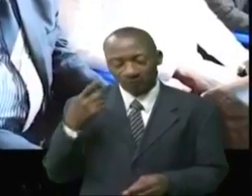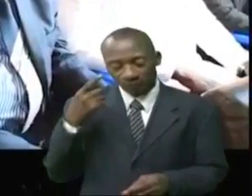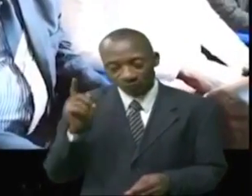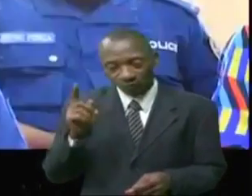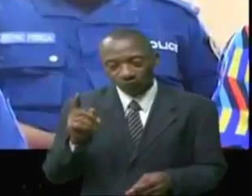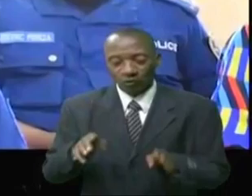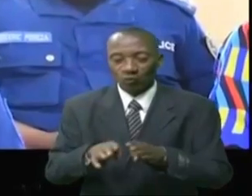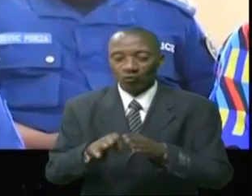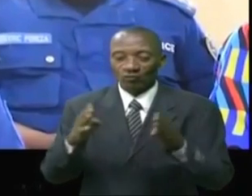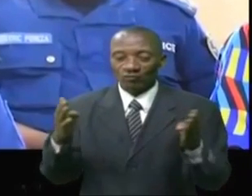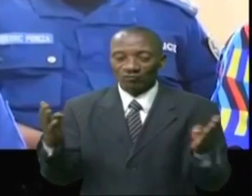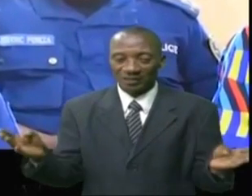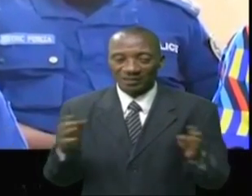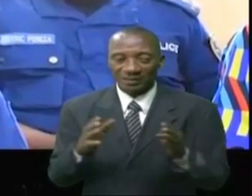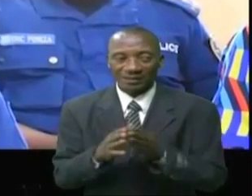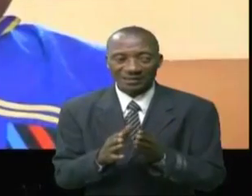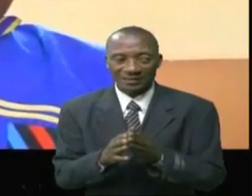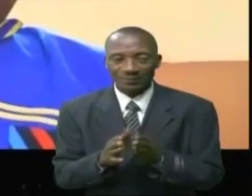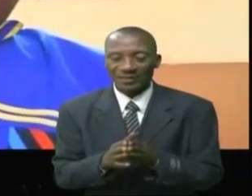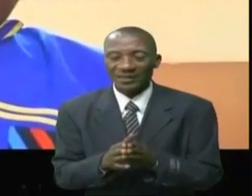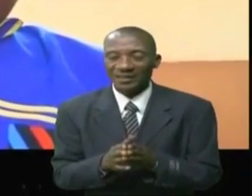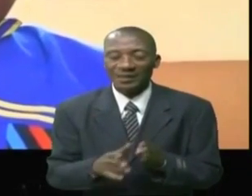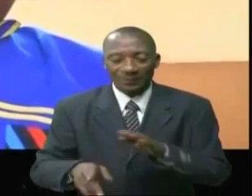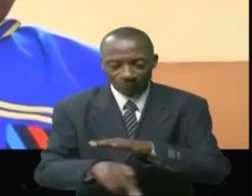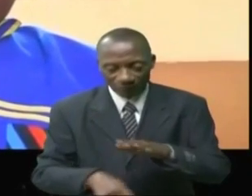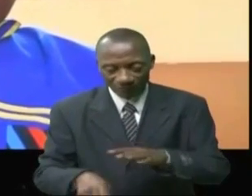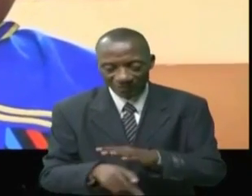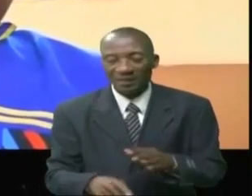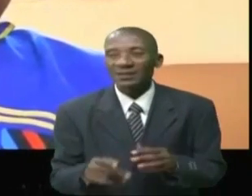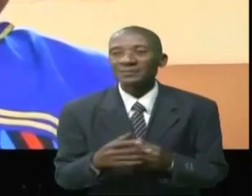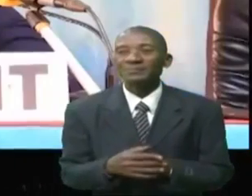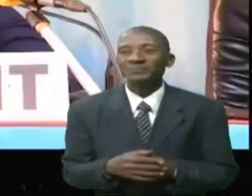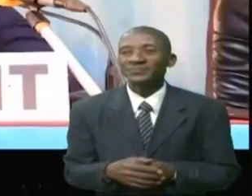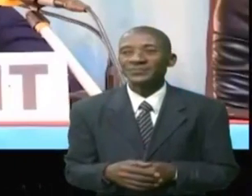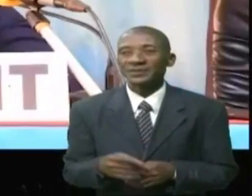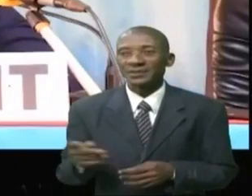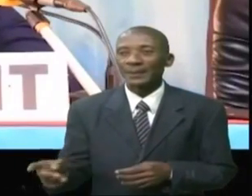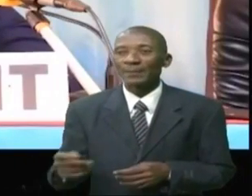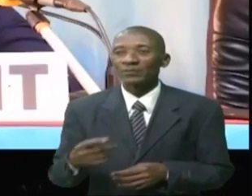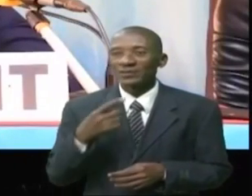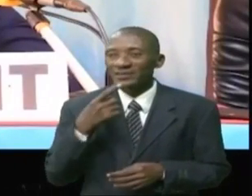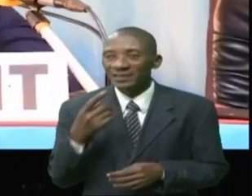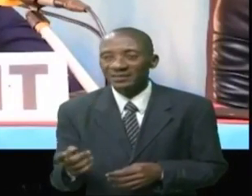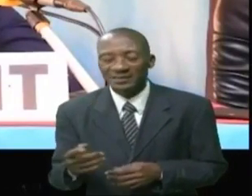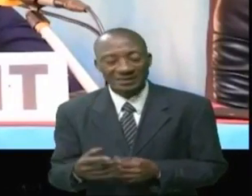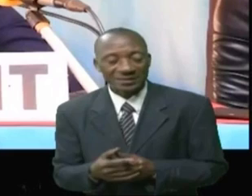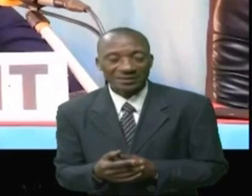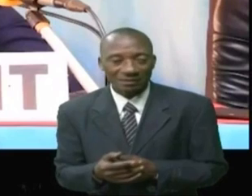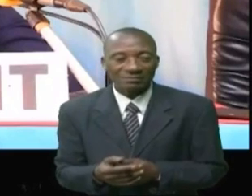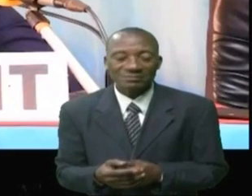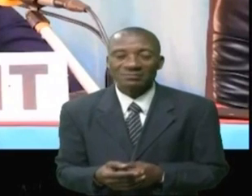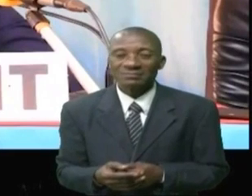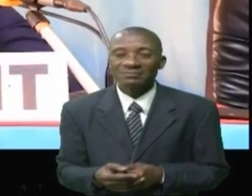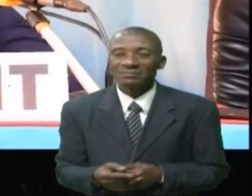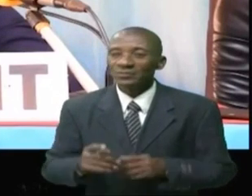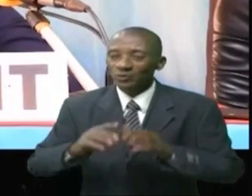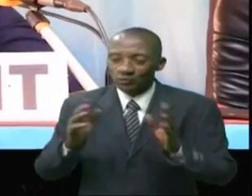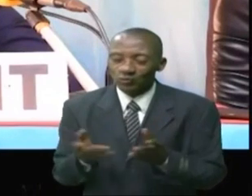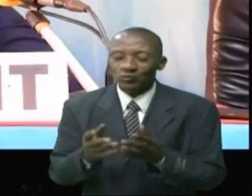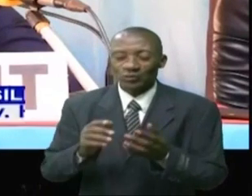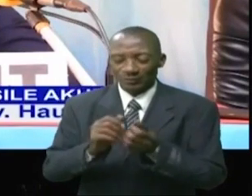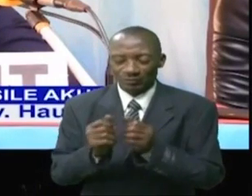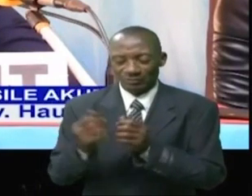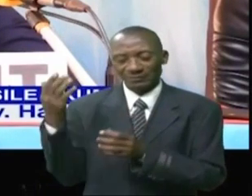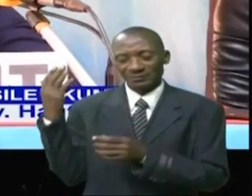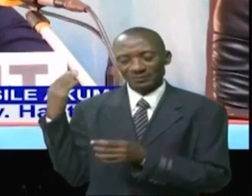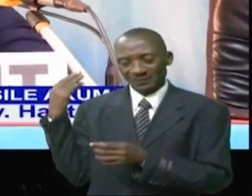ont caractérisé cette législature. Est-ce là dans un seul but de promouvoir et de prioriser l'intérêt